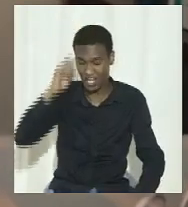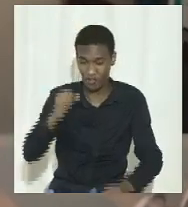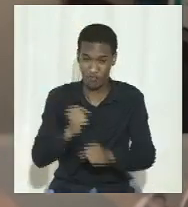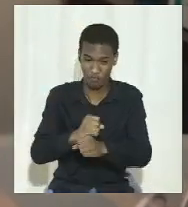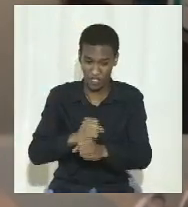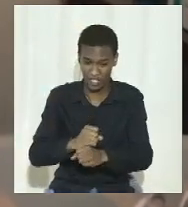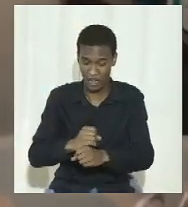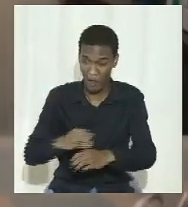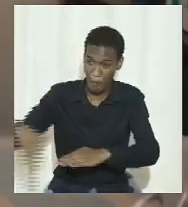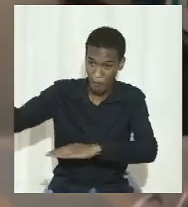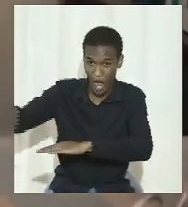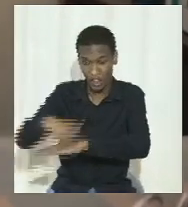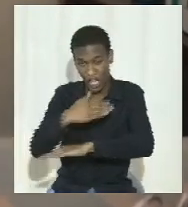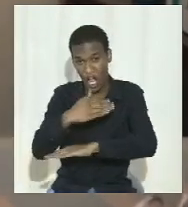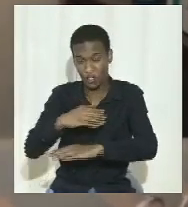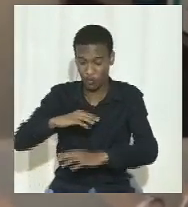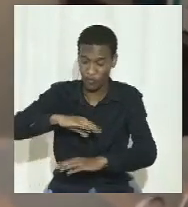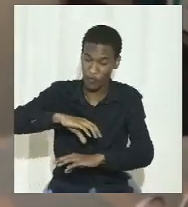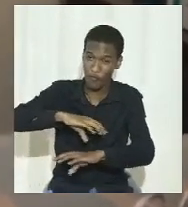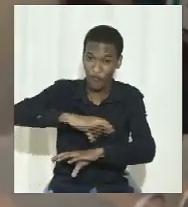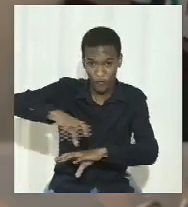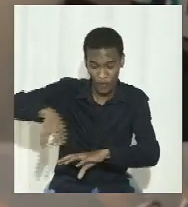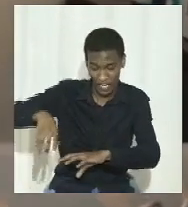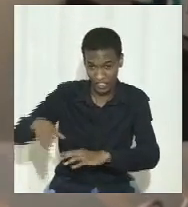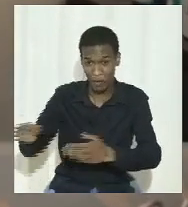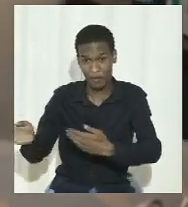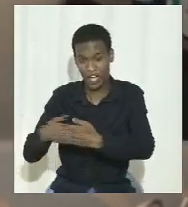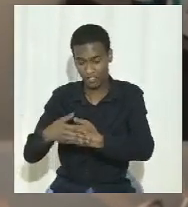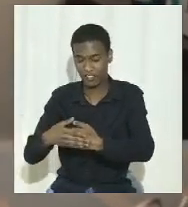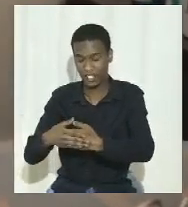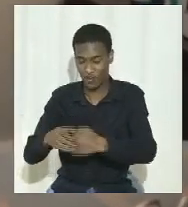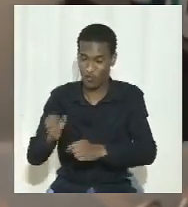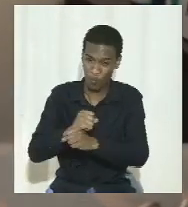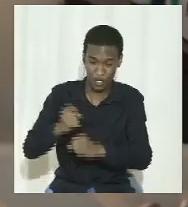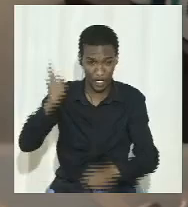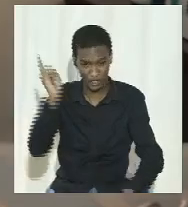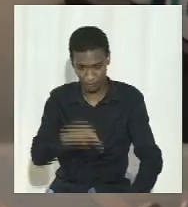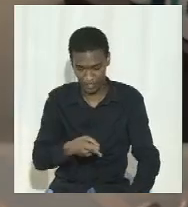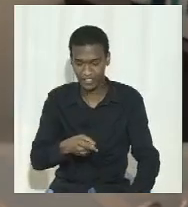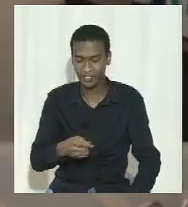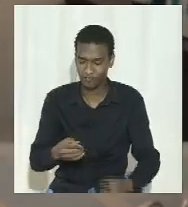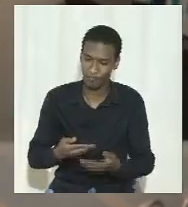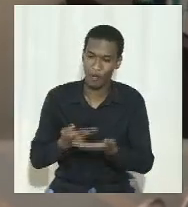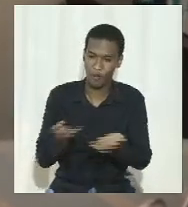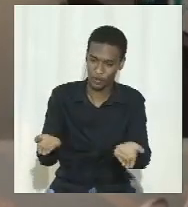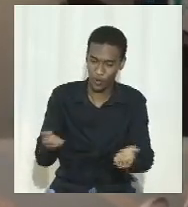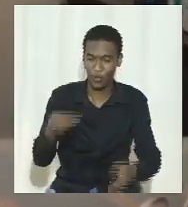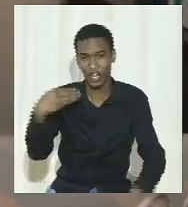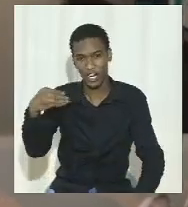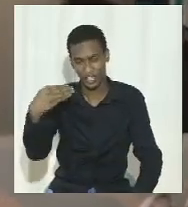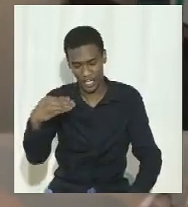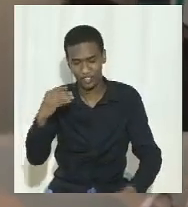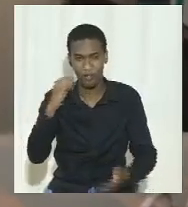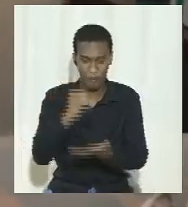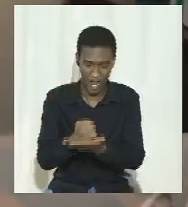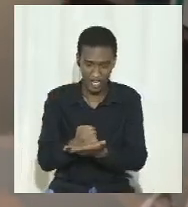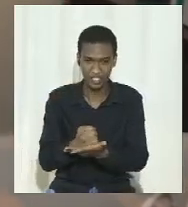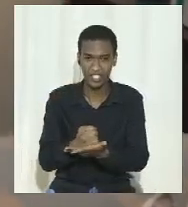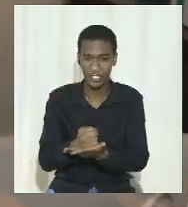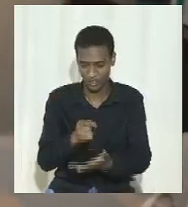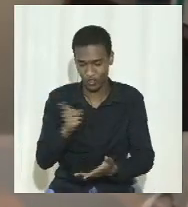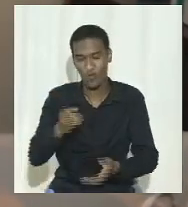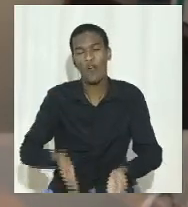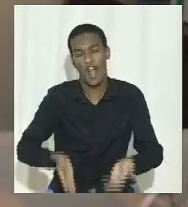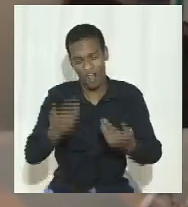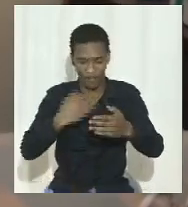zany a ny atao hoe tsy maintsy andehanana. Dia ny dikan'izay dia hoe mahazo mandeha makany izy fa misy taratasy